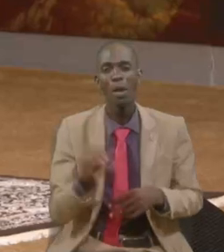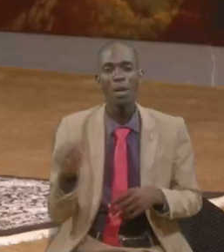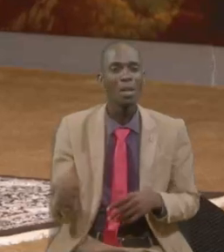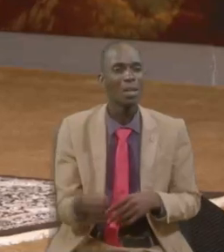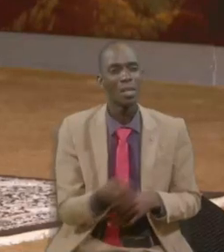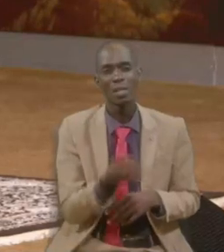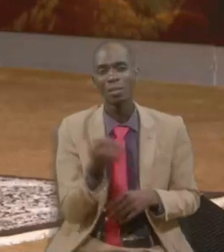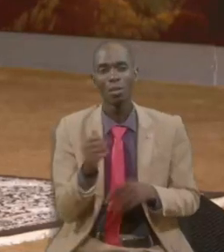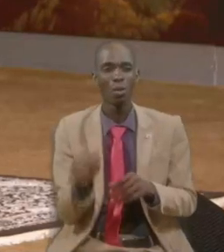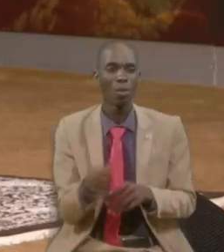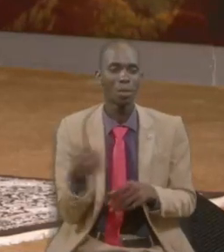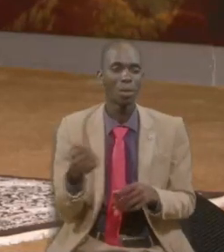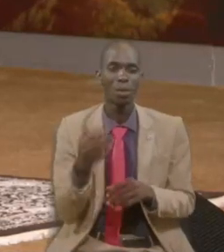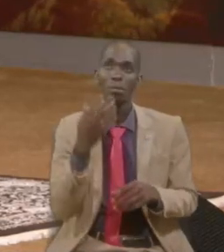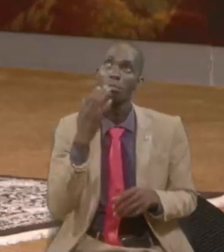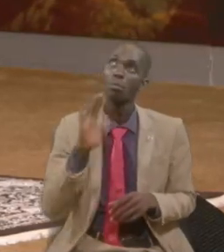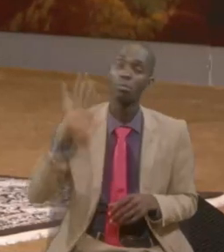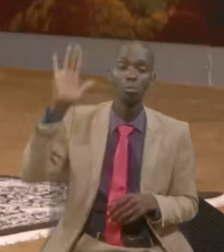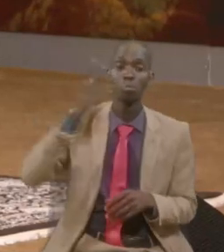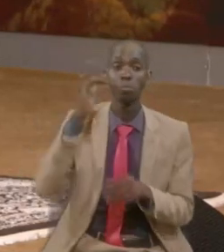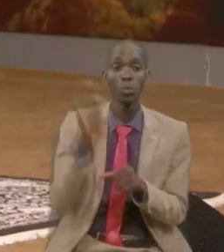aucun autre serment.